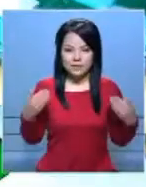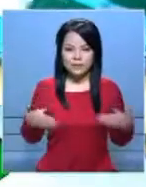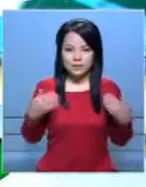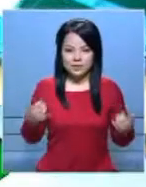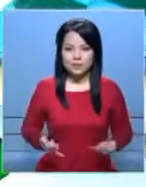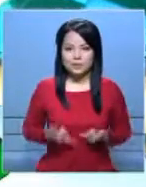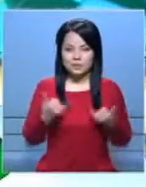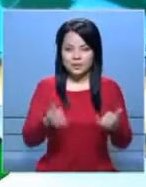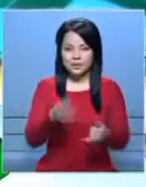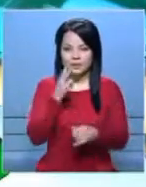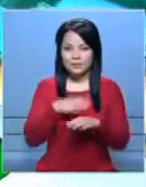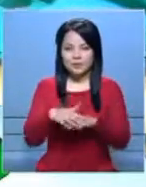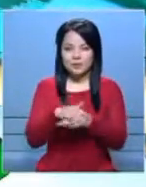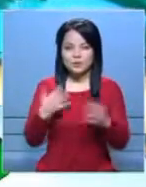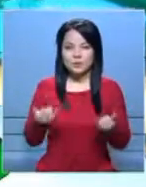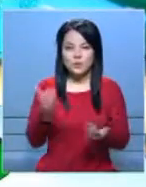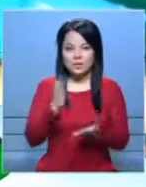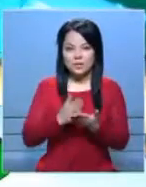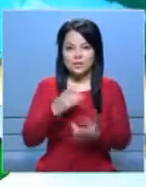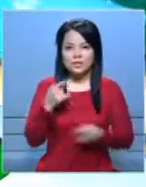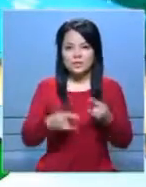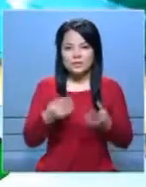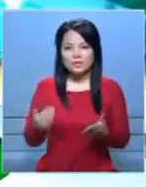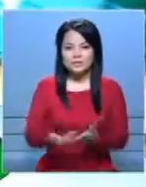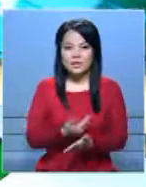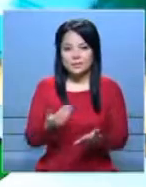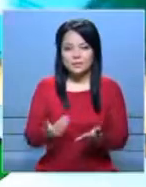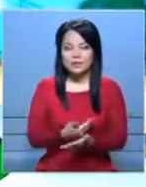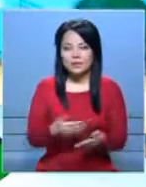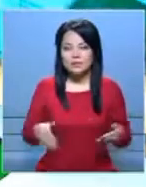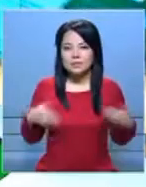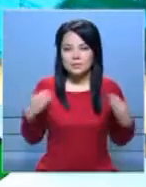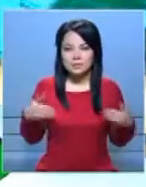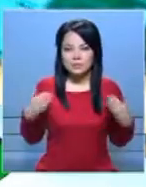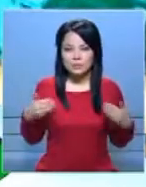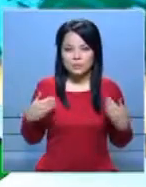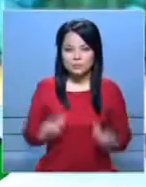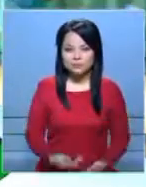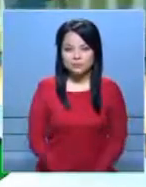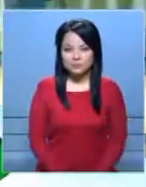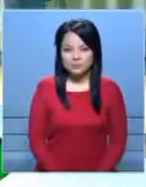Құрда аудармада Шырын Қожбанова, тізгінші ғалым Кәлмен. Ассалаумағалейкум, эфирде жаңалықтар.